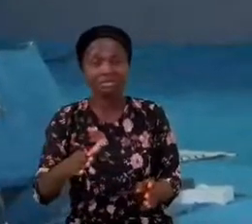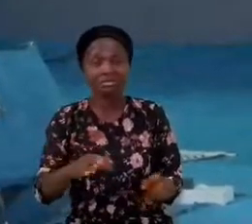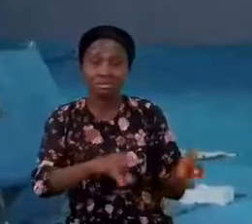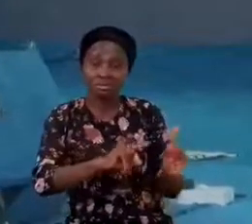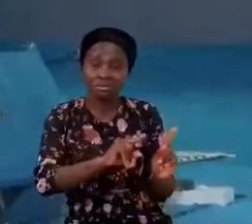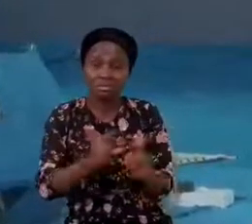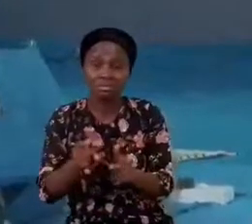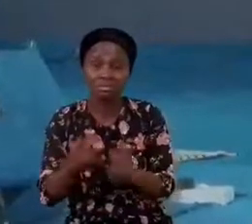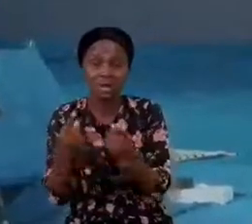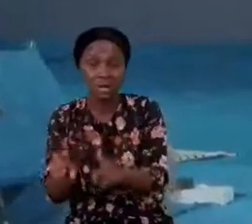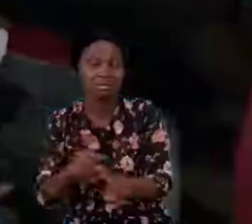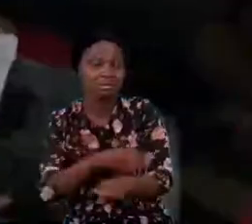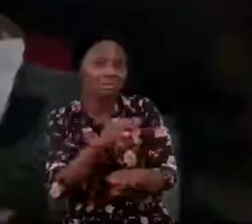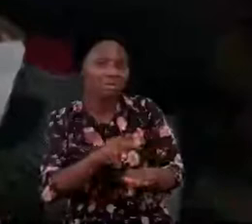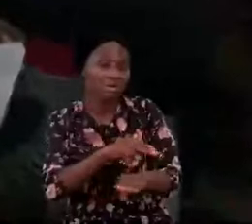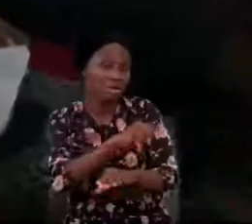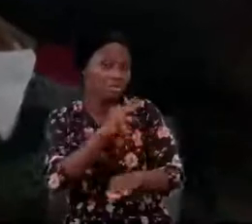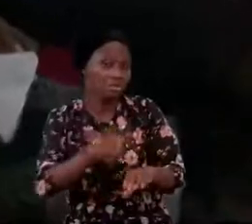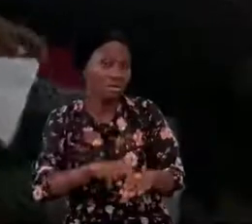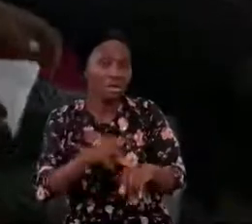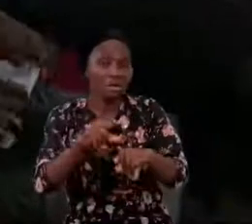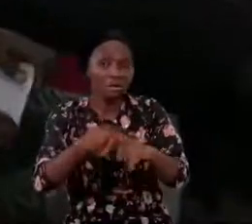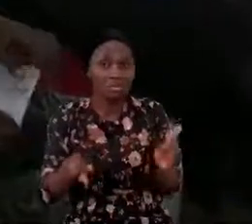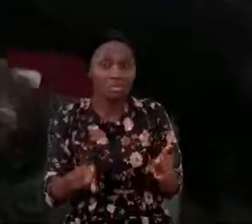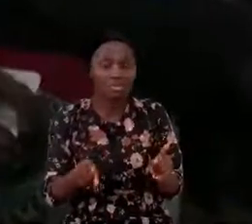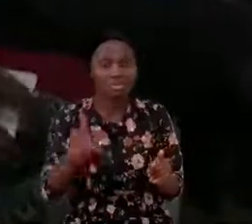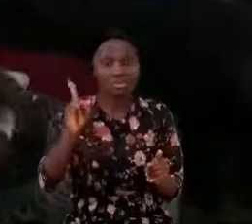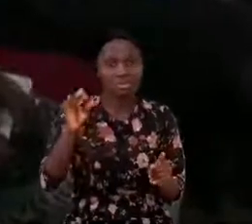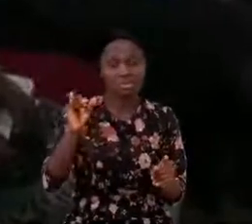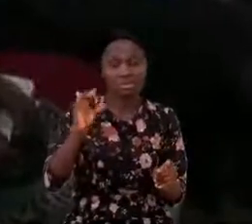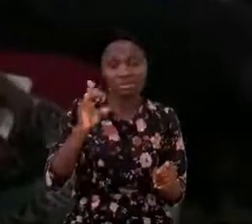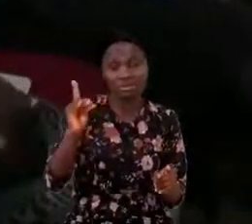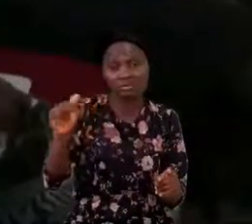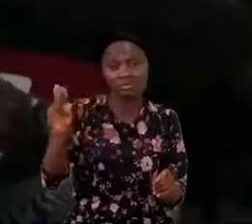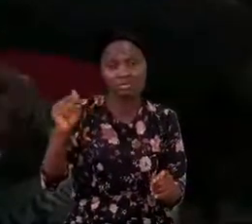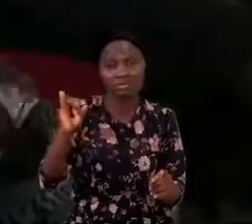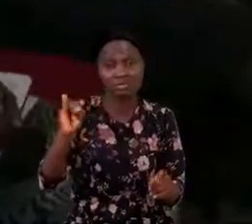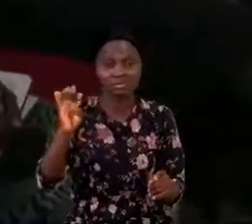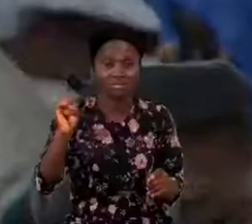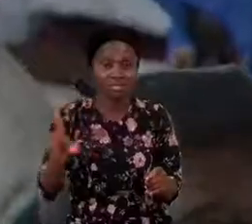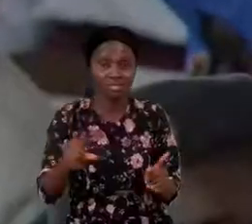part d'aujourd'hui, quand toi tu viens, j'ai dit quand toi tu viendras, j'ai dit quand toi tu viendras, il y aura un